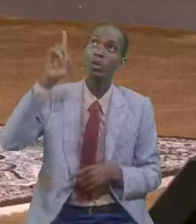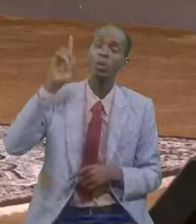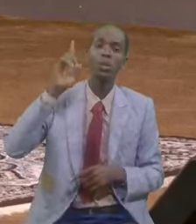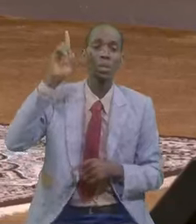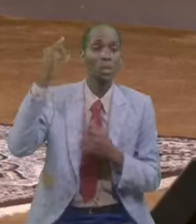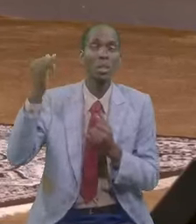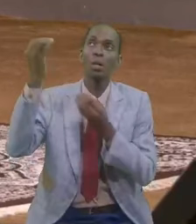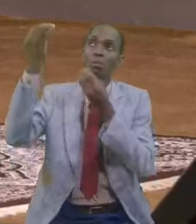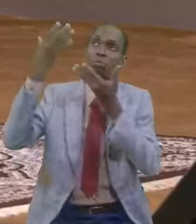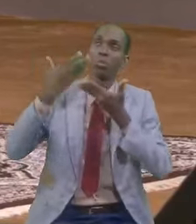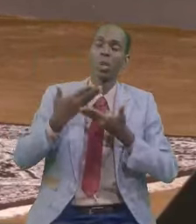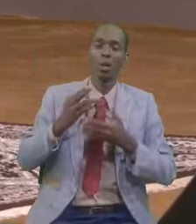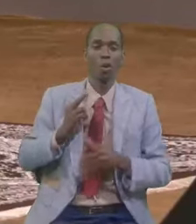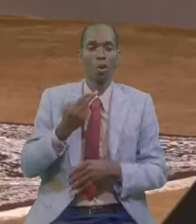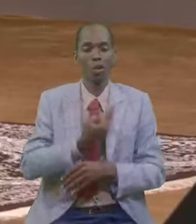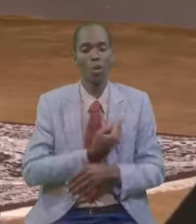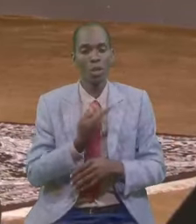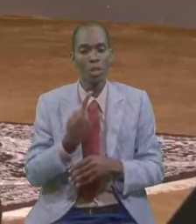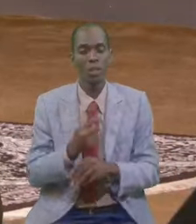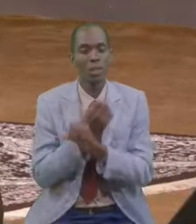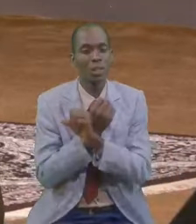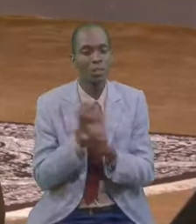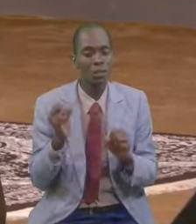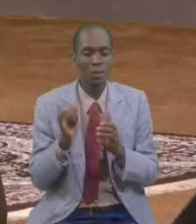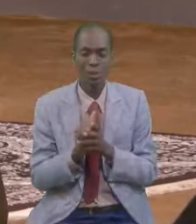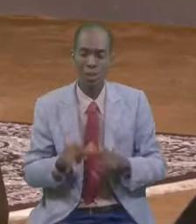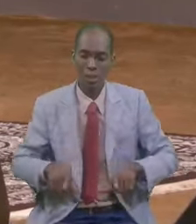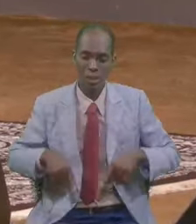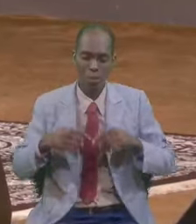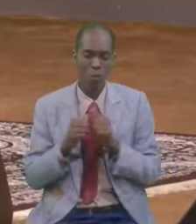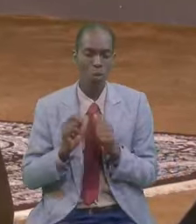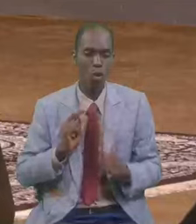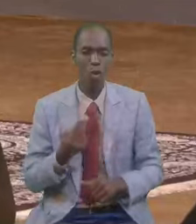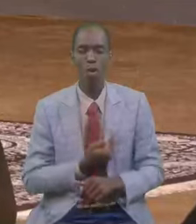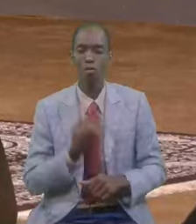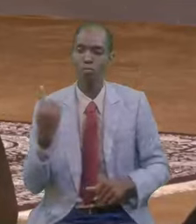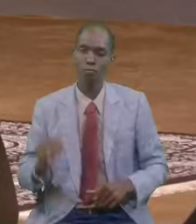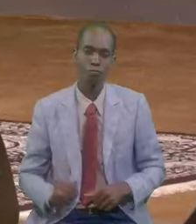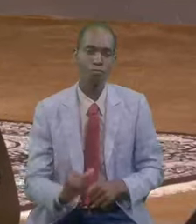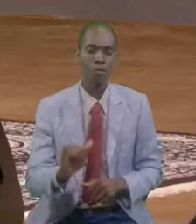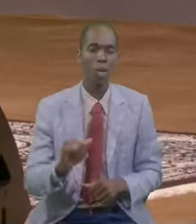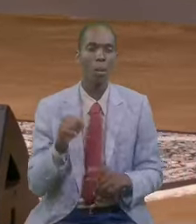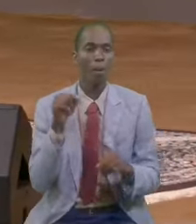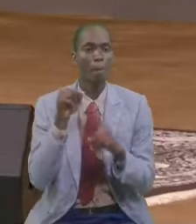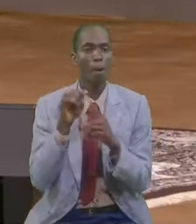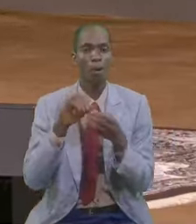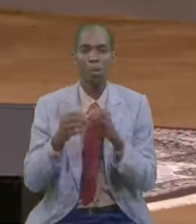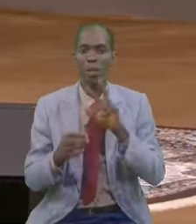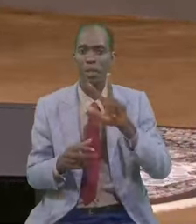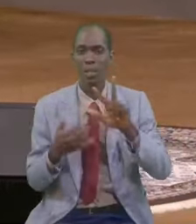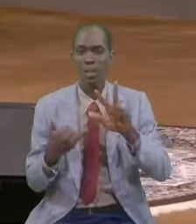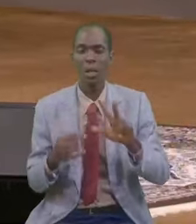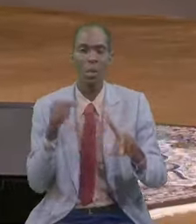accorde le salut qui nous fait vivre pour toujours. Nous allons